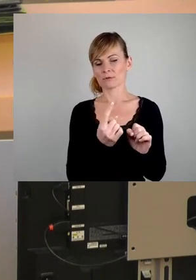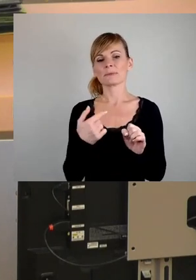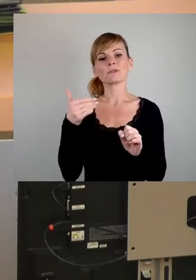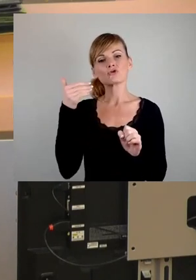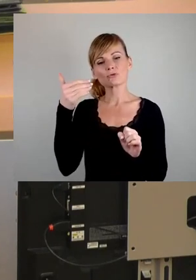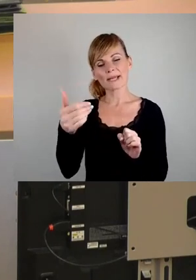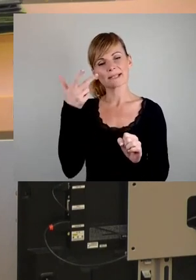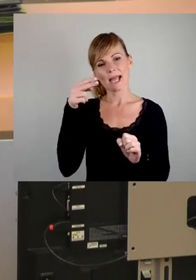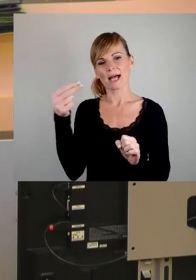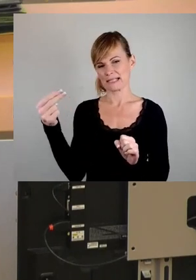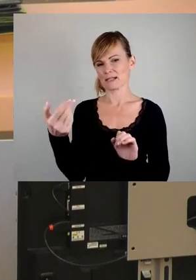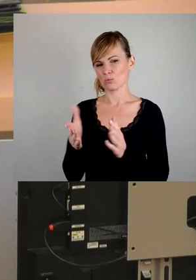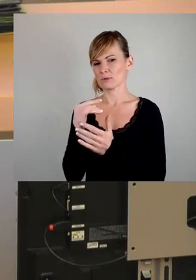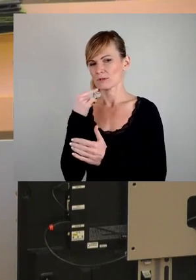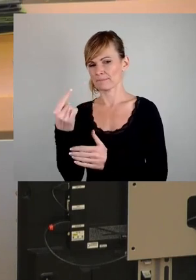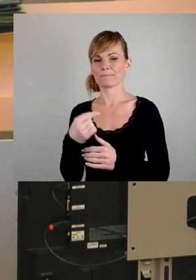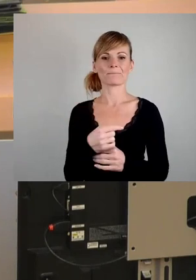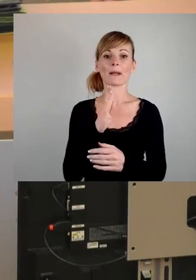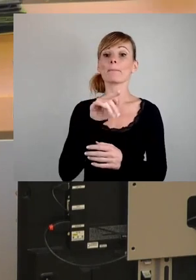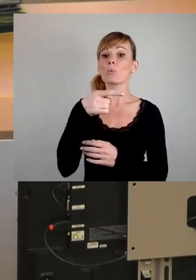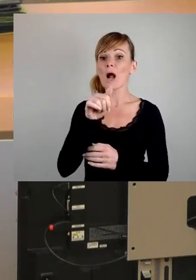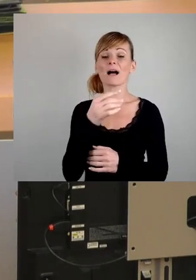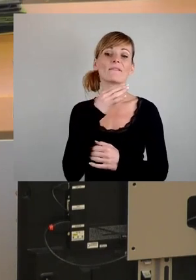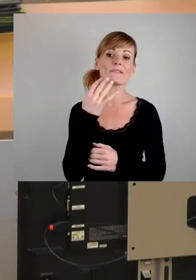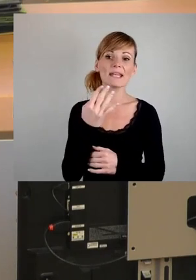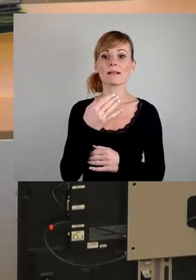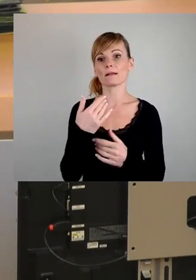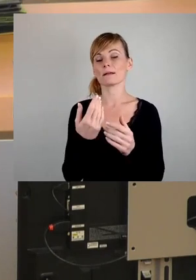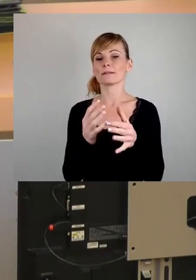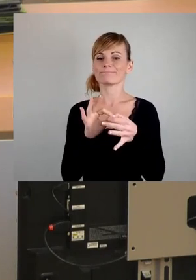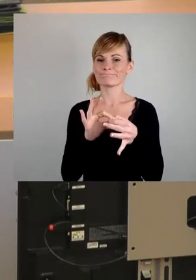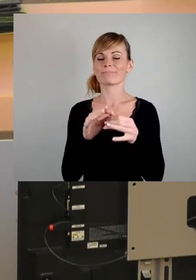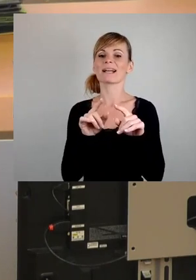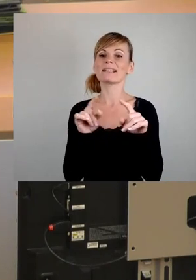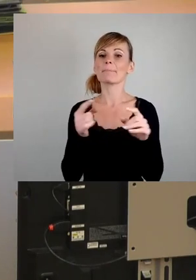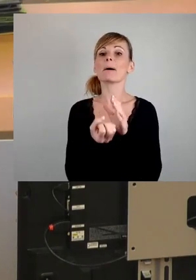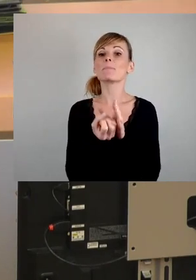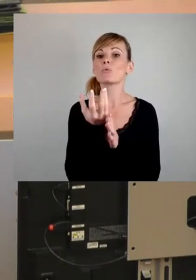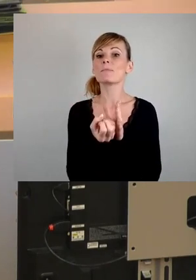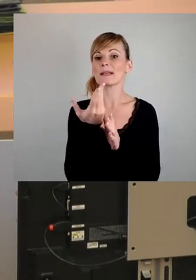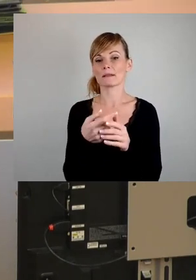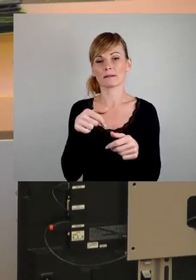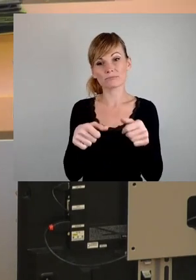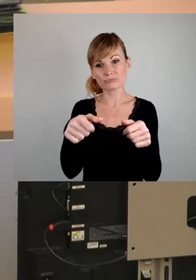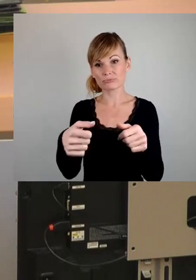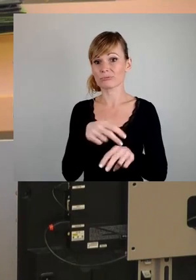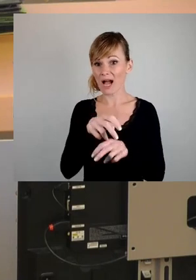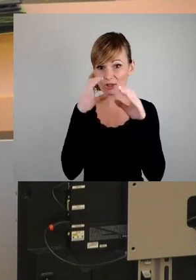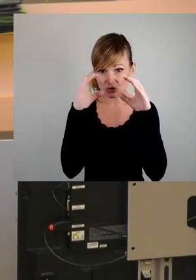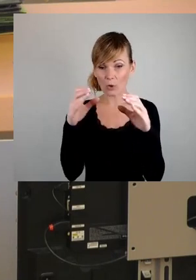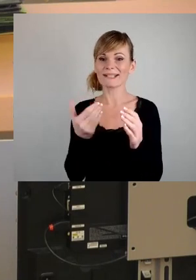auch viel mit Blumen zu tun hat, na klar, eine Gartenschau, ist aus den Ausschussberatungen heraus jetzt ein